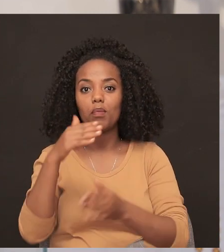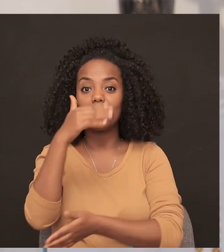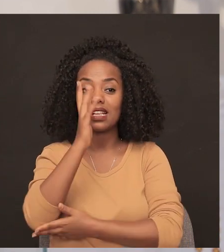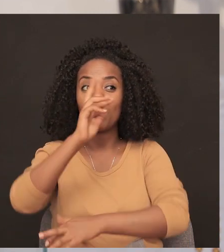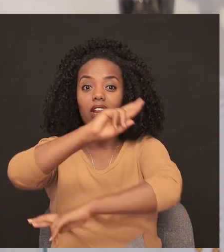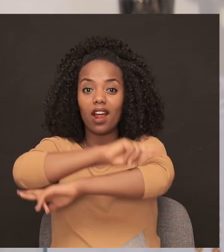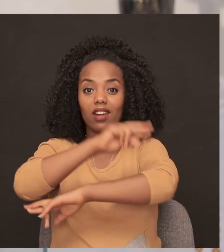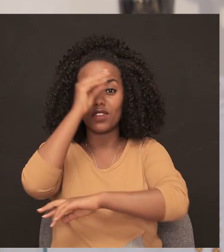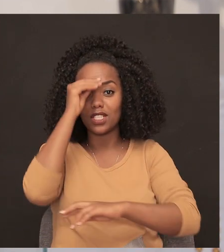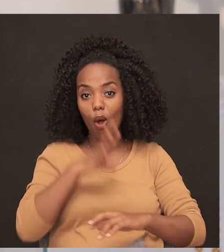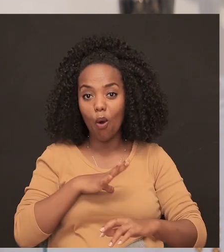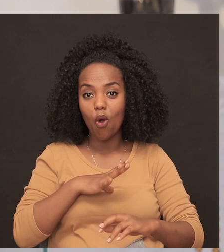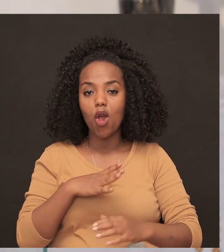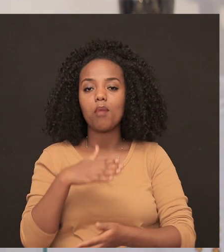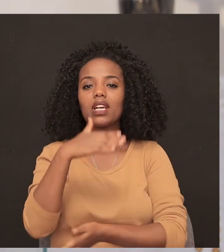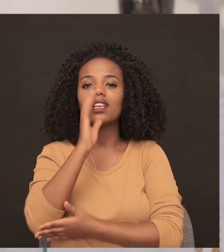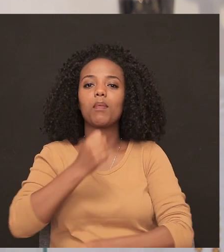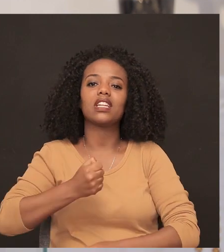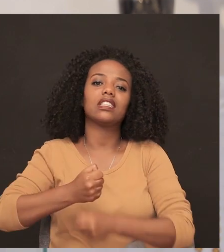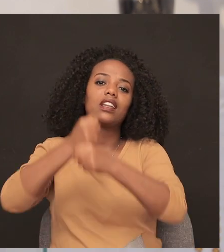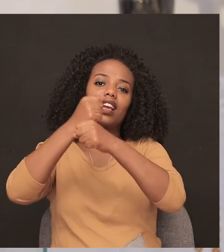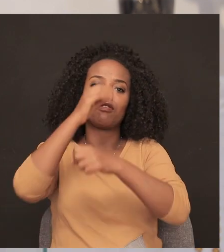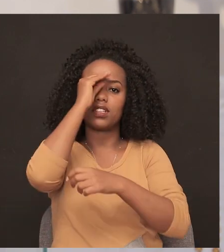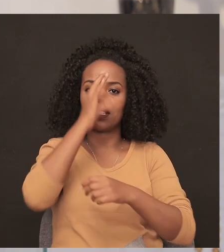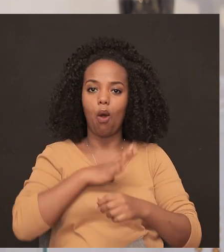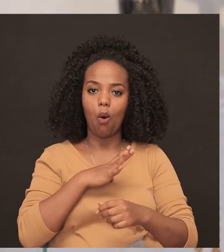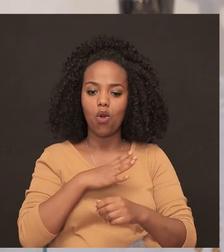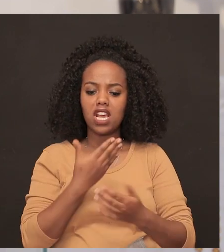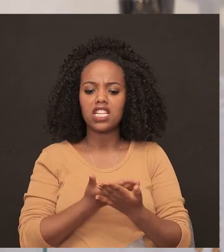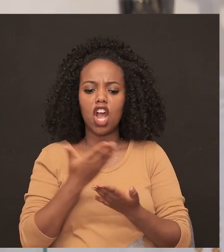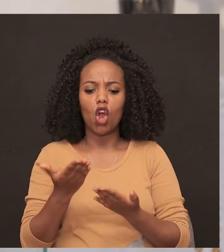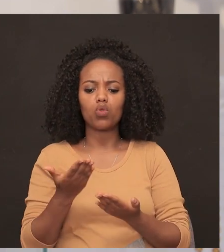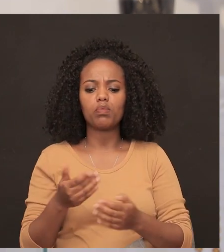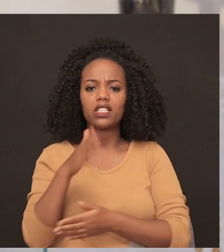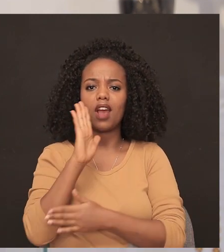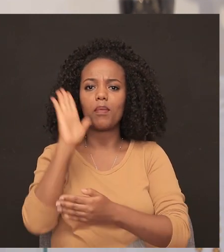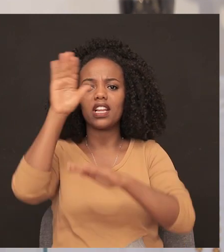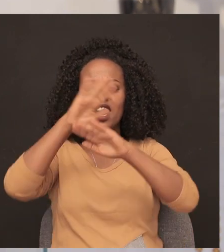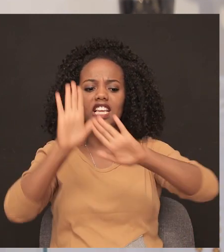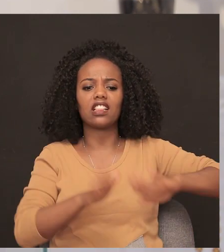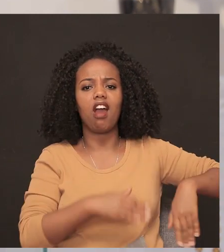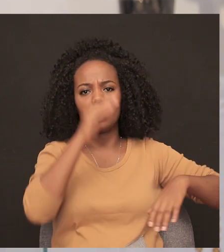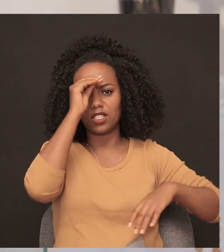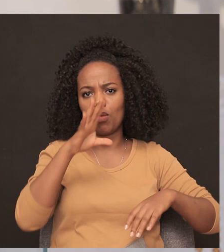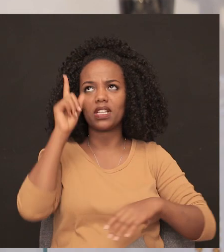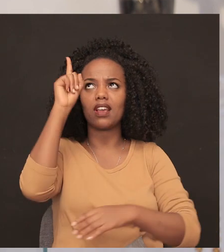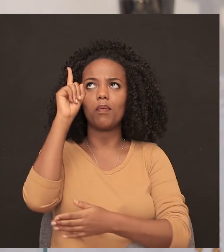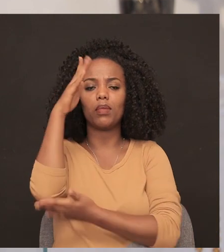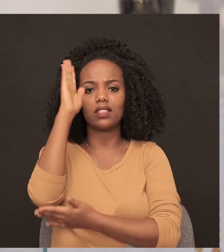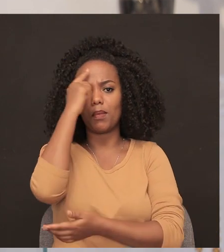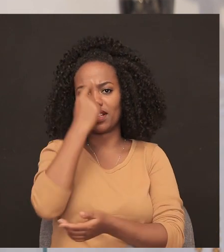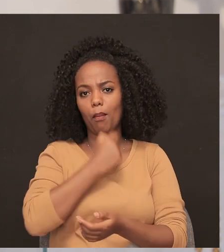ሰው፣ በእግዚአብሔር የተደገፈ ሰው፣ ነገሩን በእግዚአብሔር ላይ የጣለ ሰው፣ በእግዚአብሔር የተማመነ